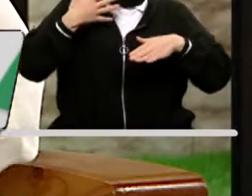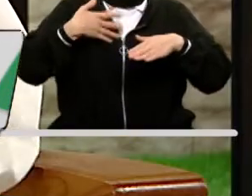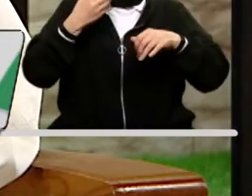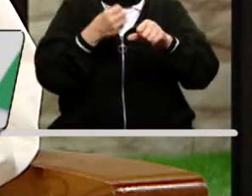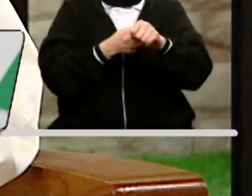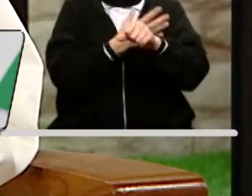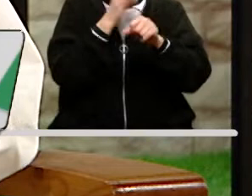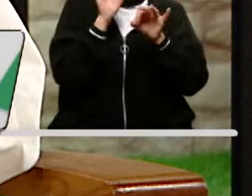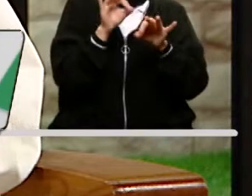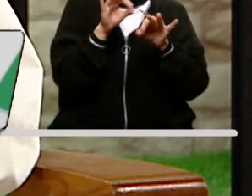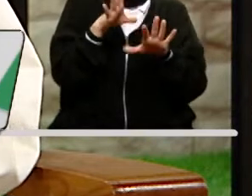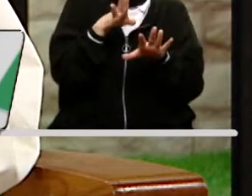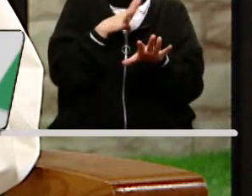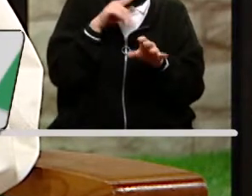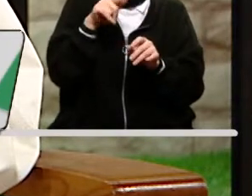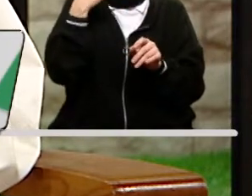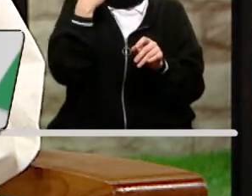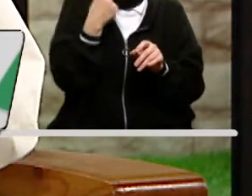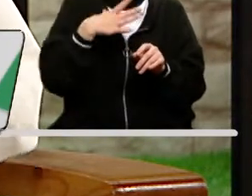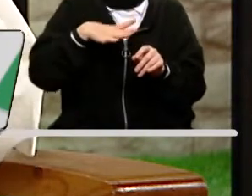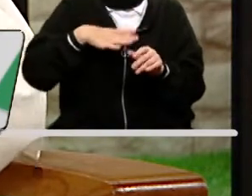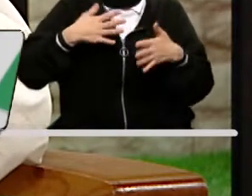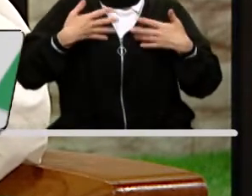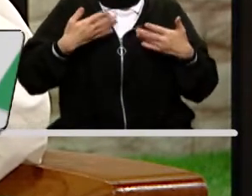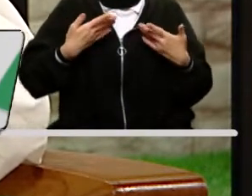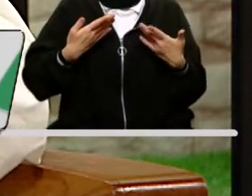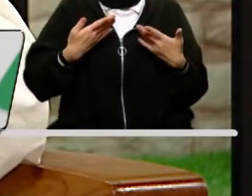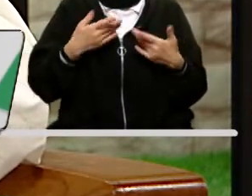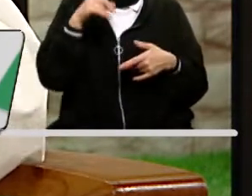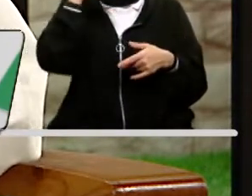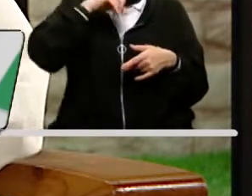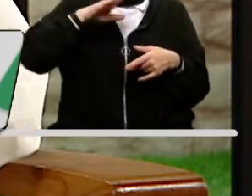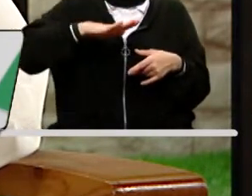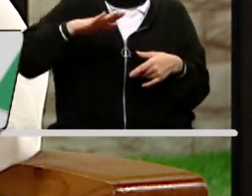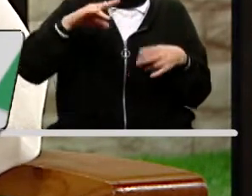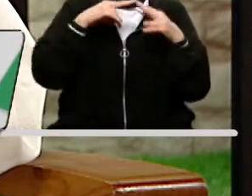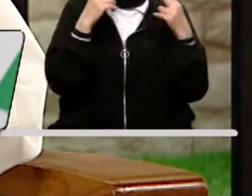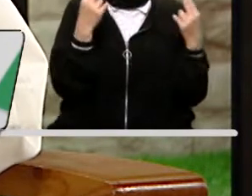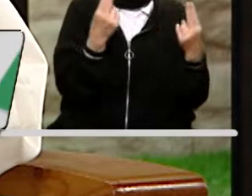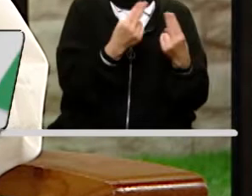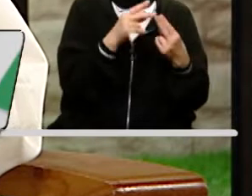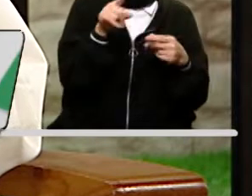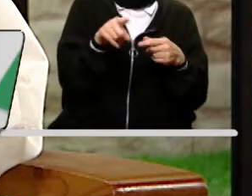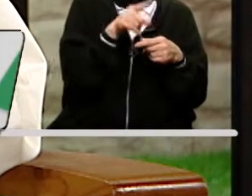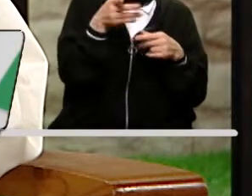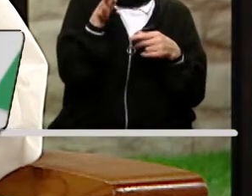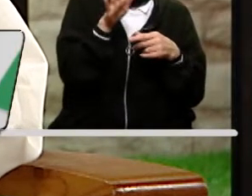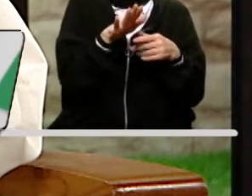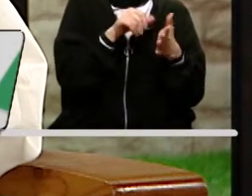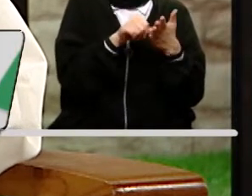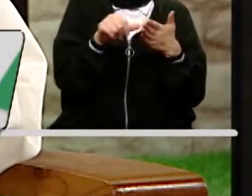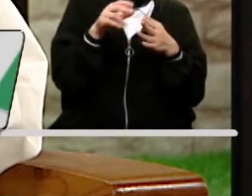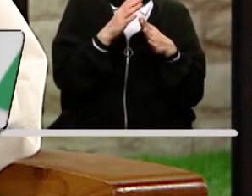biz de buna bakmak istiyoruz, merak ediyoruz. Çünkü çocukların dünyası ise onların dışındaki her şey büyük, yetişkine